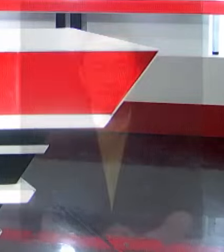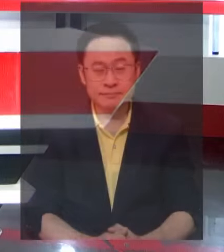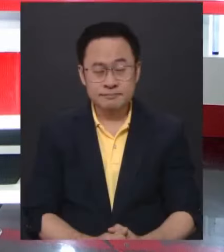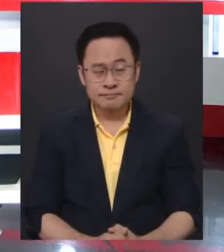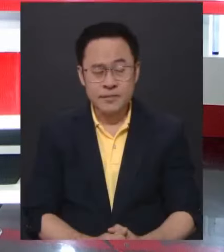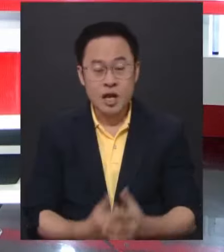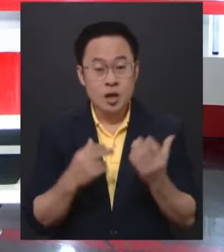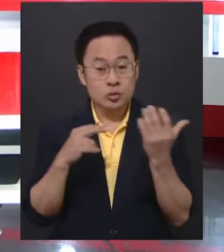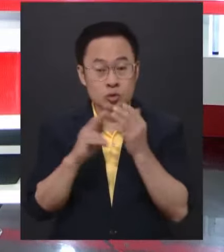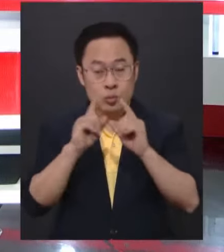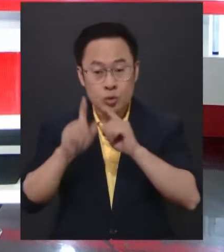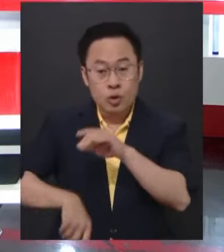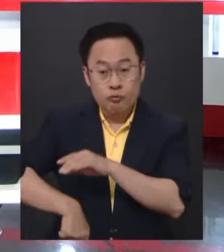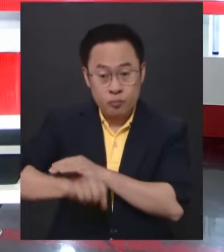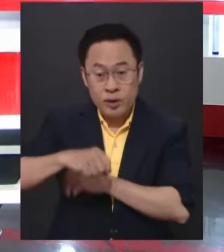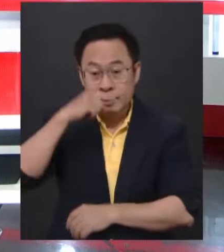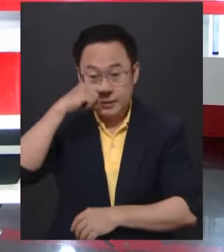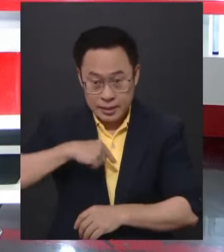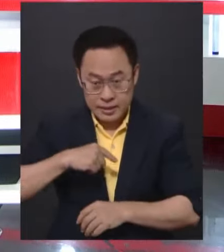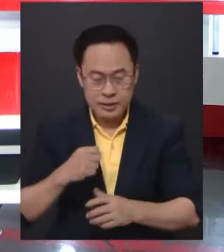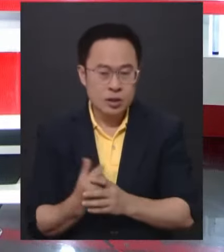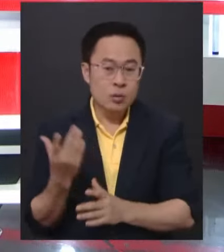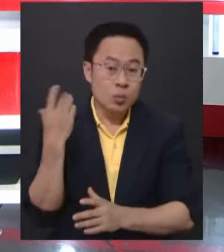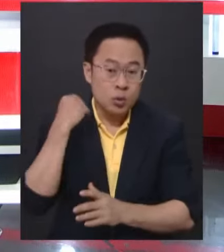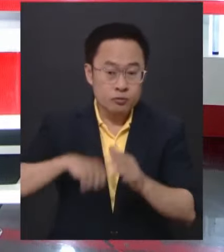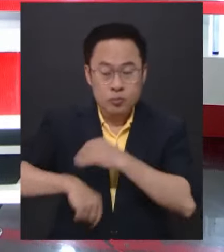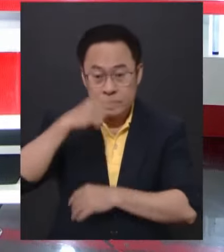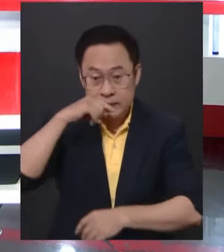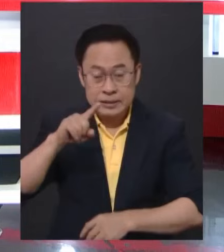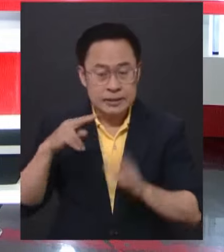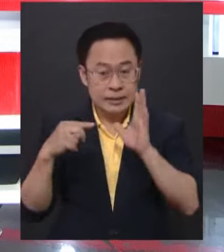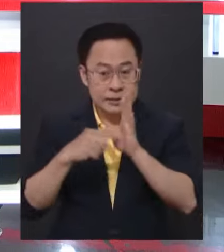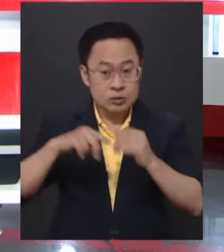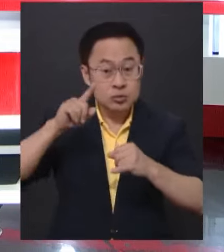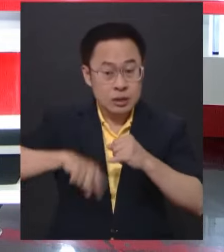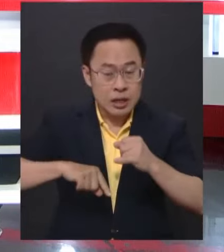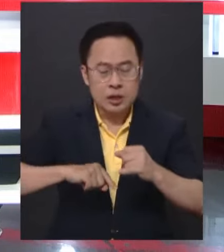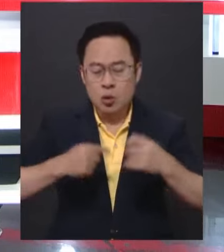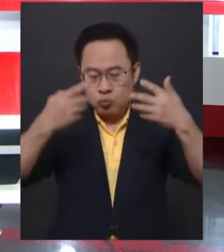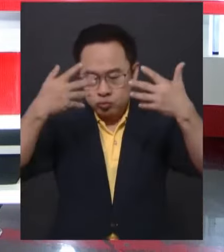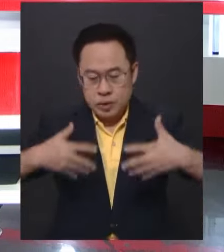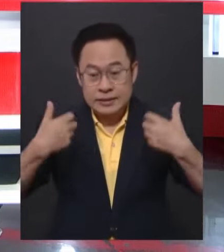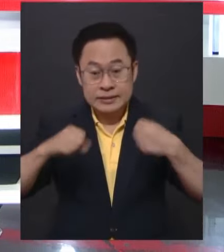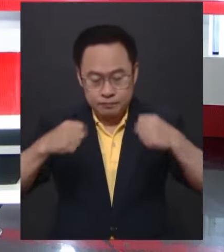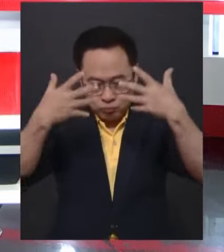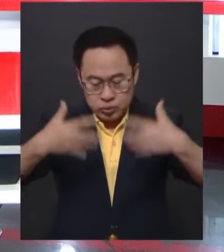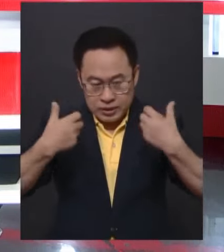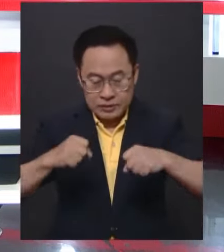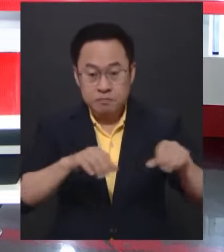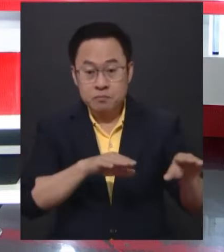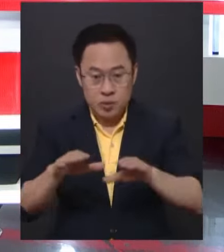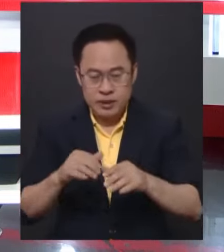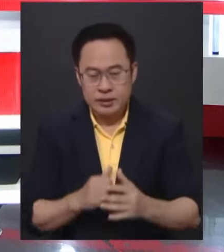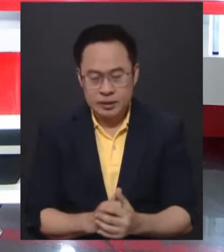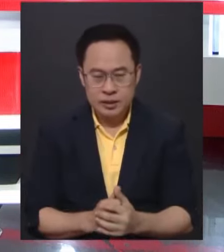ช่วงนี้ครับเรามาดูเรื่องราวของฟุตบอลในบ้านเรากันบ้างนะครับเริ่มที่ฟุตบอลไทยลีกนะครับนัดส่งท้ายฤดูกาลเมื่อวานนี้แข่งขันกันครบทุกคู่ทุกสนามนะครับ